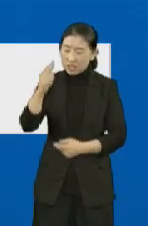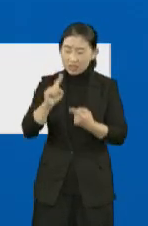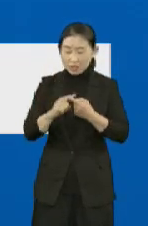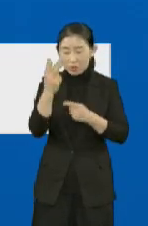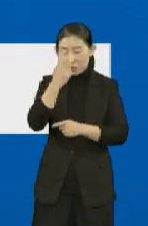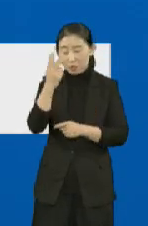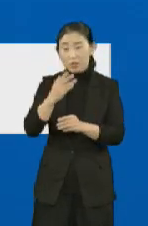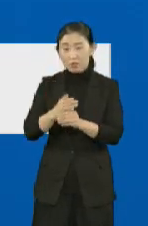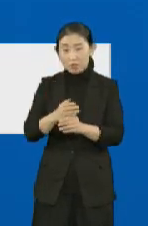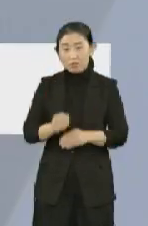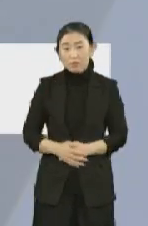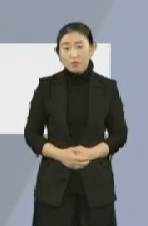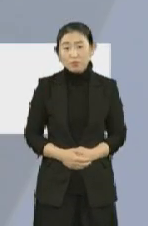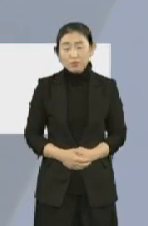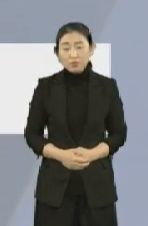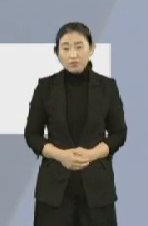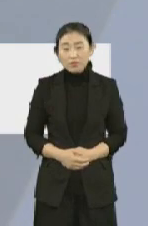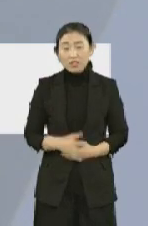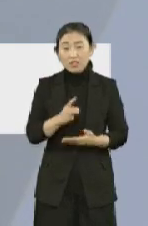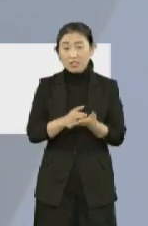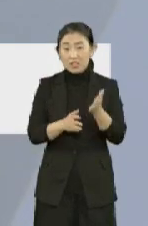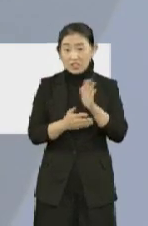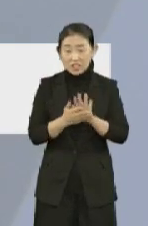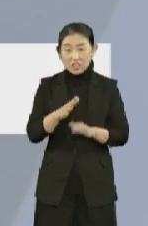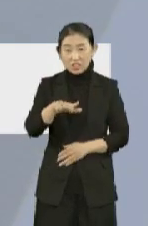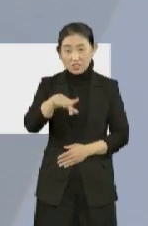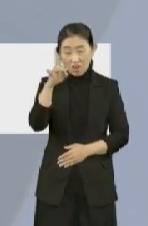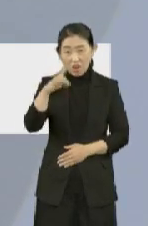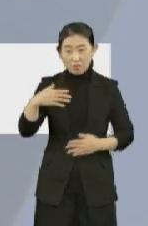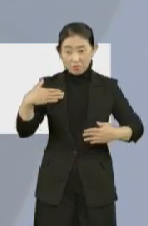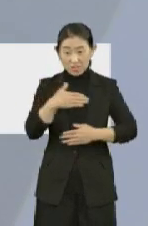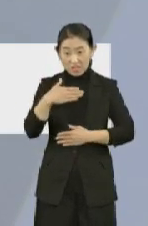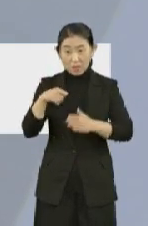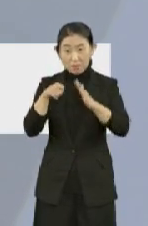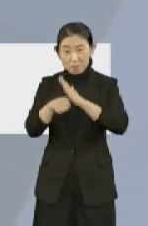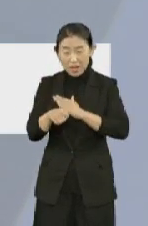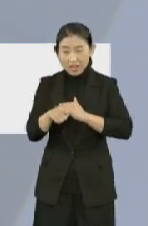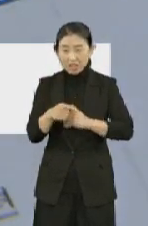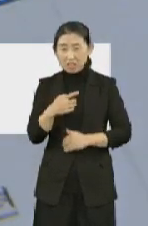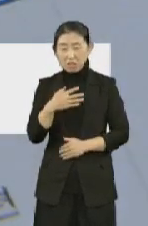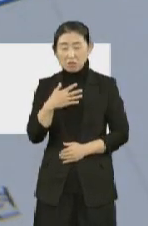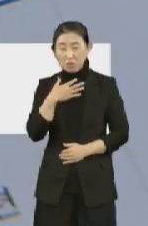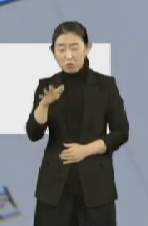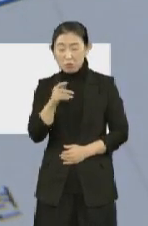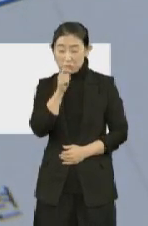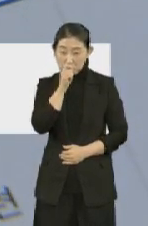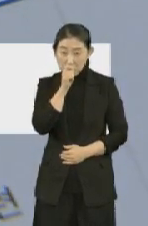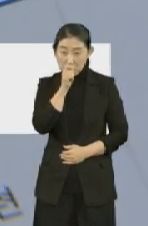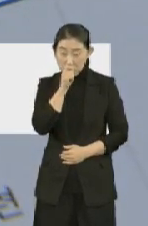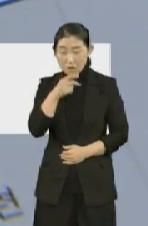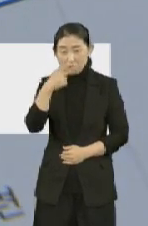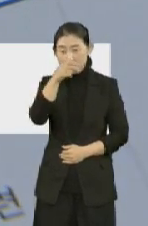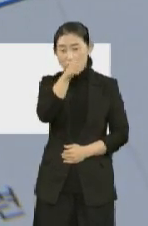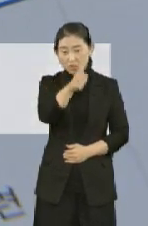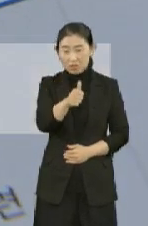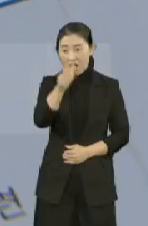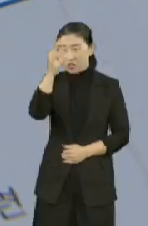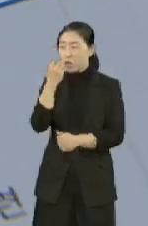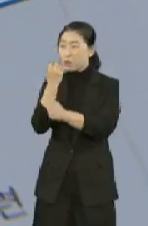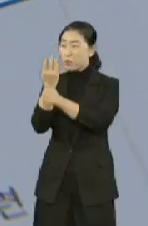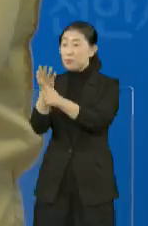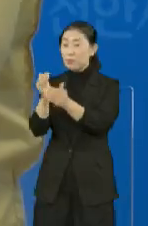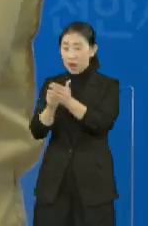조사 중에 있습니다 천화 실언 특히 최초 싸우라 방문 이력을 숨긴 포차 조인을 사법당국에 고발